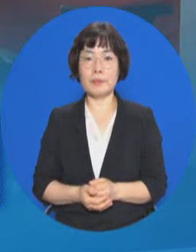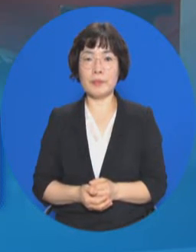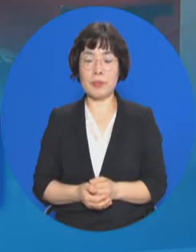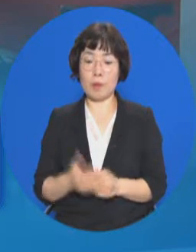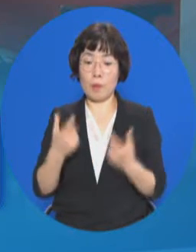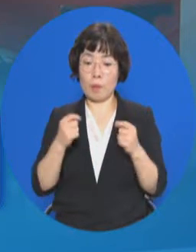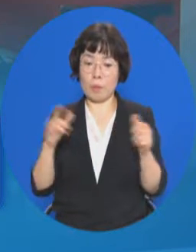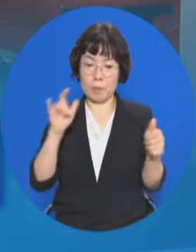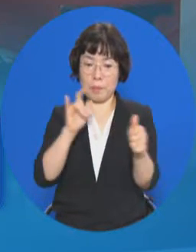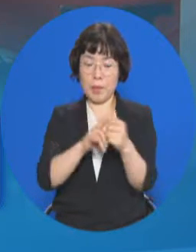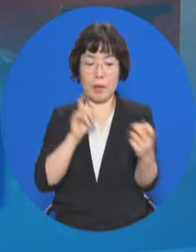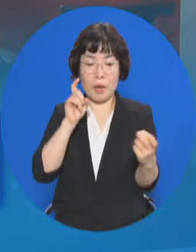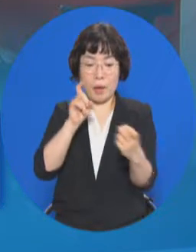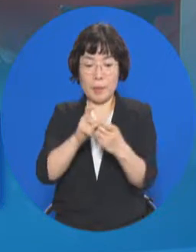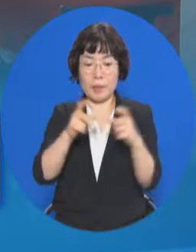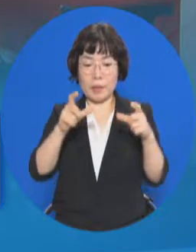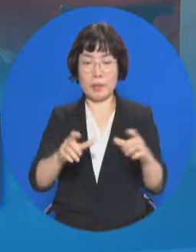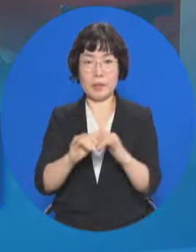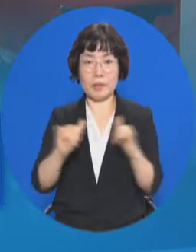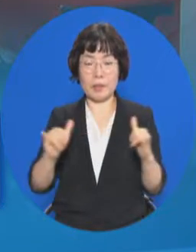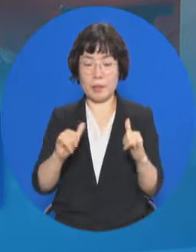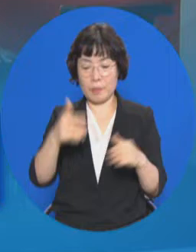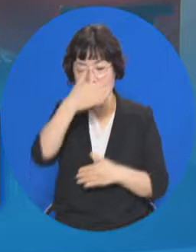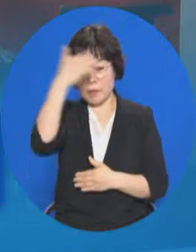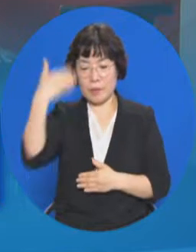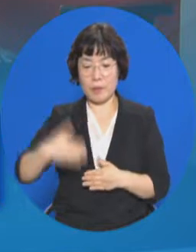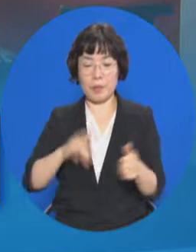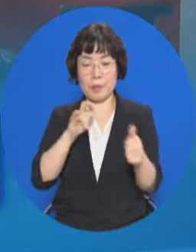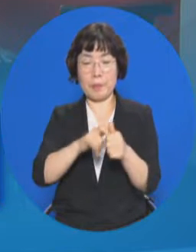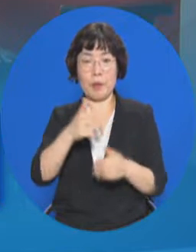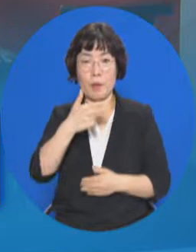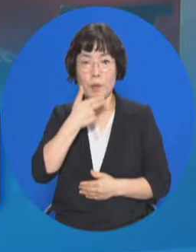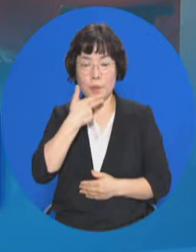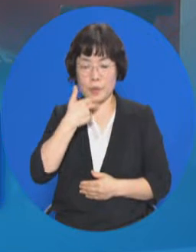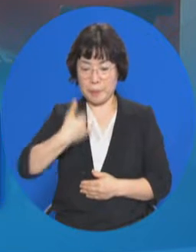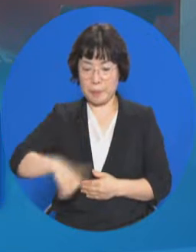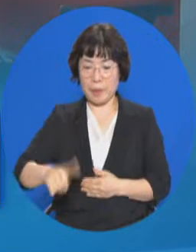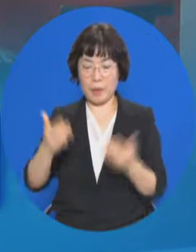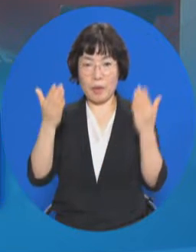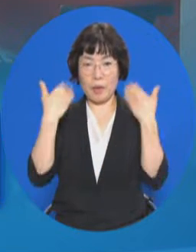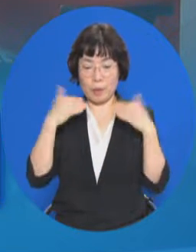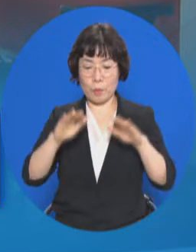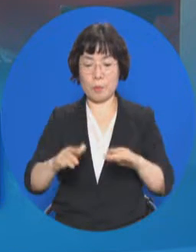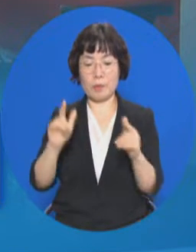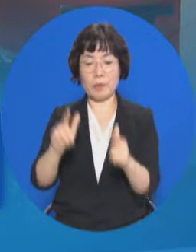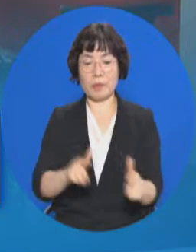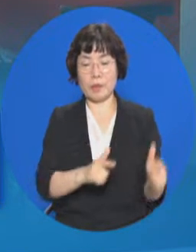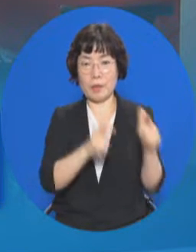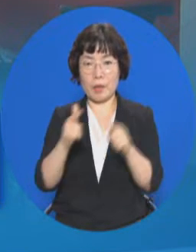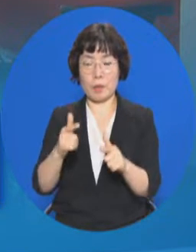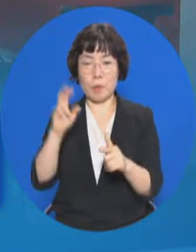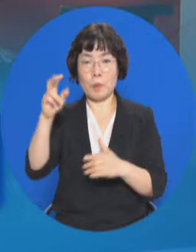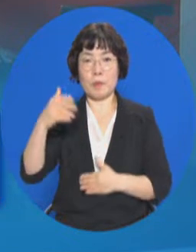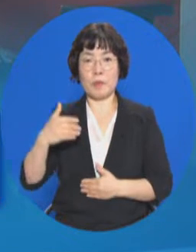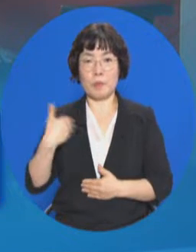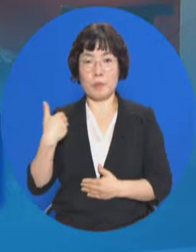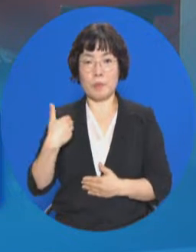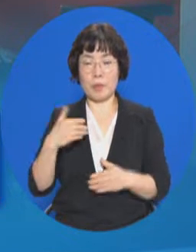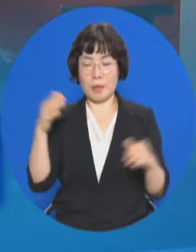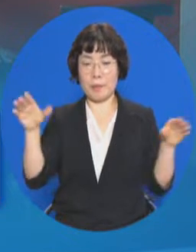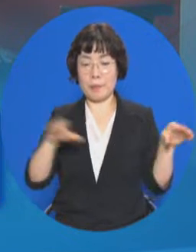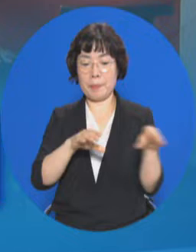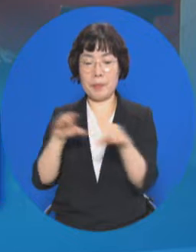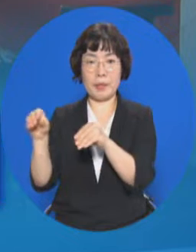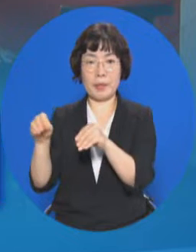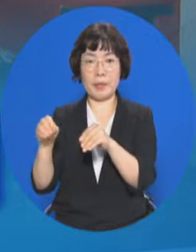네, 이렇게 확진자와 접촉한 주민이 다행히 음성 판정을 받았지만 자녀들이 다녔던 학교는 오늘 하루 만약의 사태에 대비해 문을